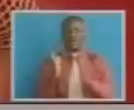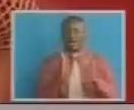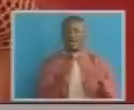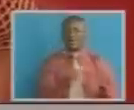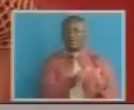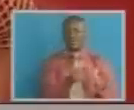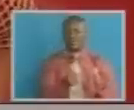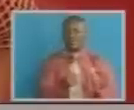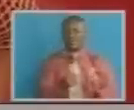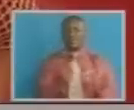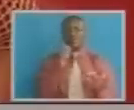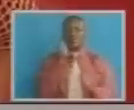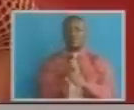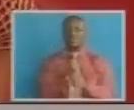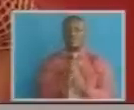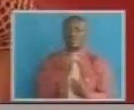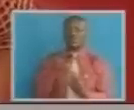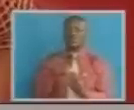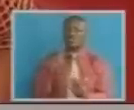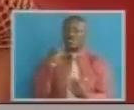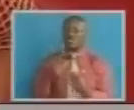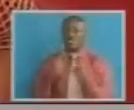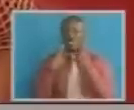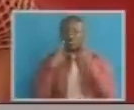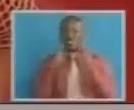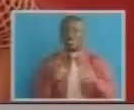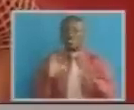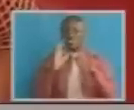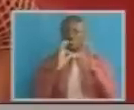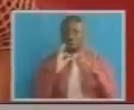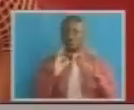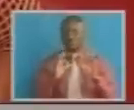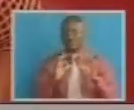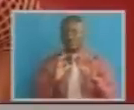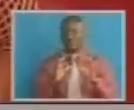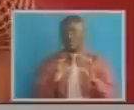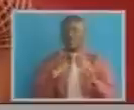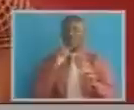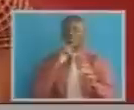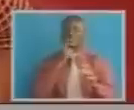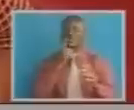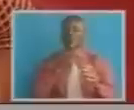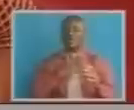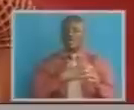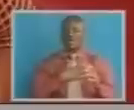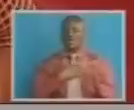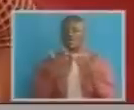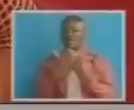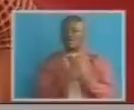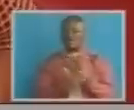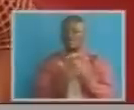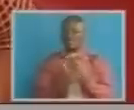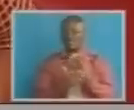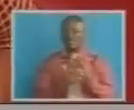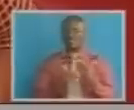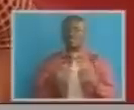ili kuweza kufanya uchaguzi katika Siku ambazo zinaonekana Zina FAA mheshimiwa naibu Spika katika jibu langu la msingi nimesema kwamba tume